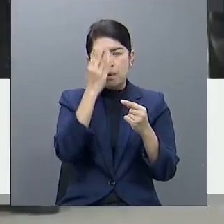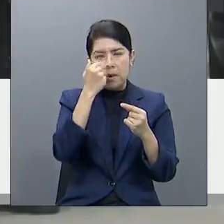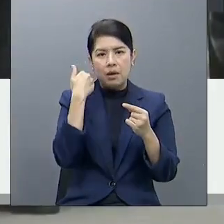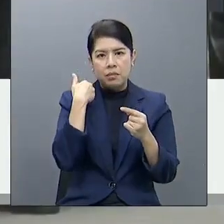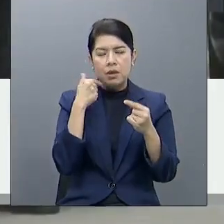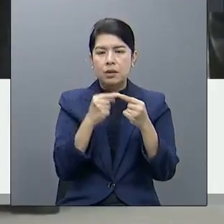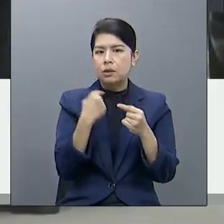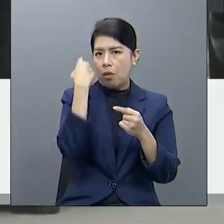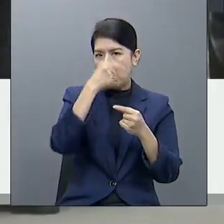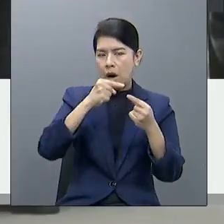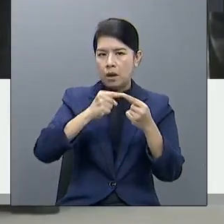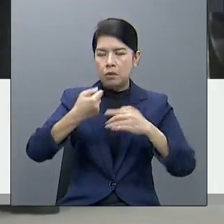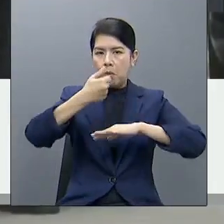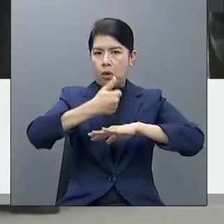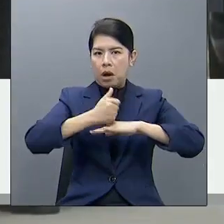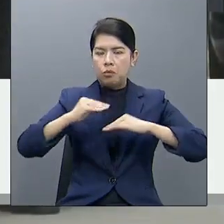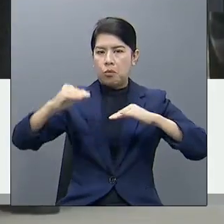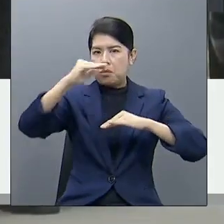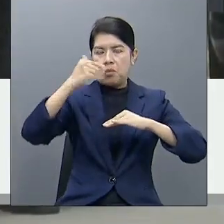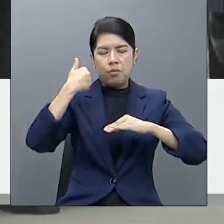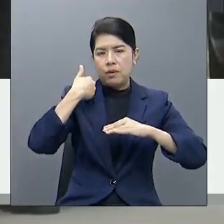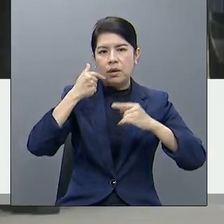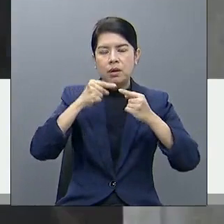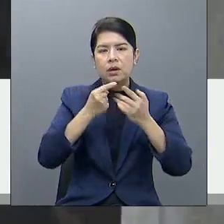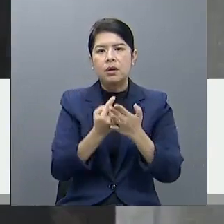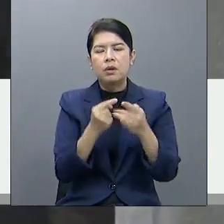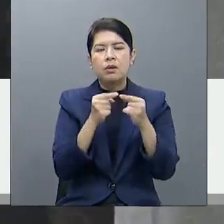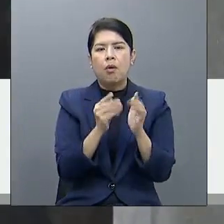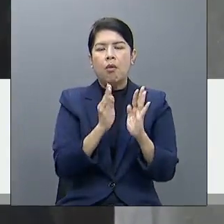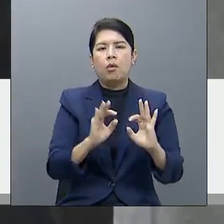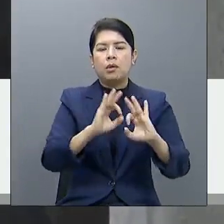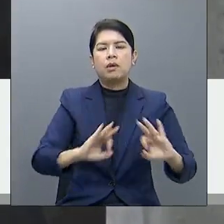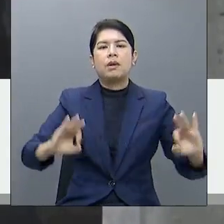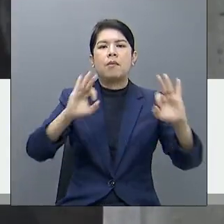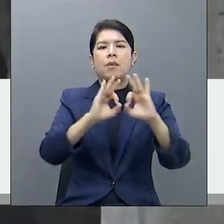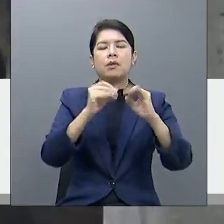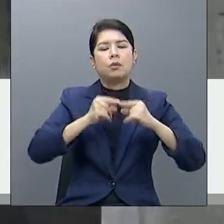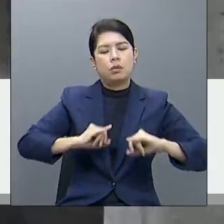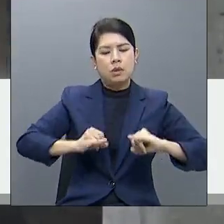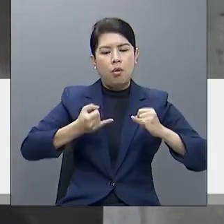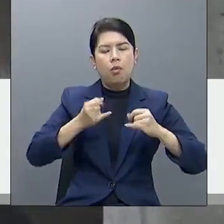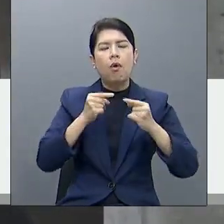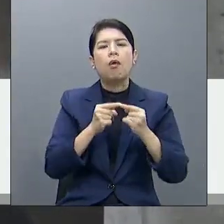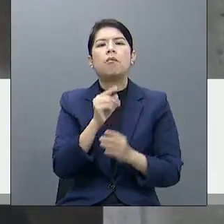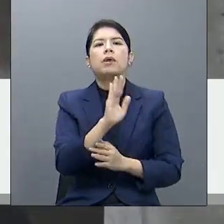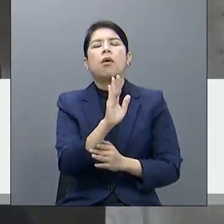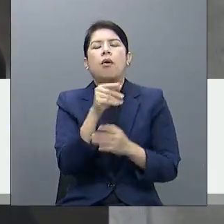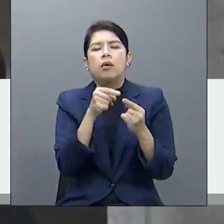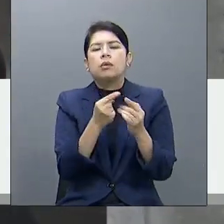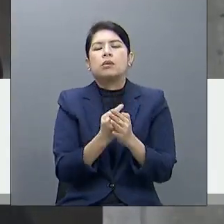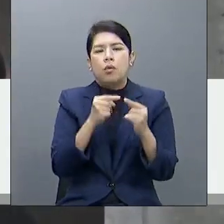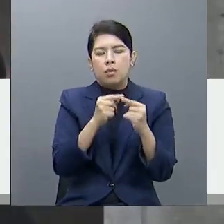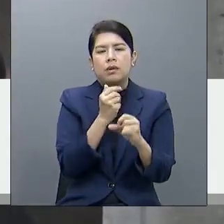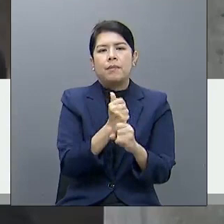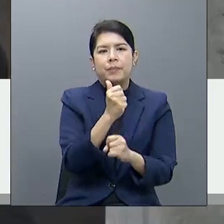ตำแหน่งระดับสูงหรือผู้ดำรงตำแหน่งระดับสูงหรือบุคคลสำคัญคนใดเป็นเจ้าของหรือครอบครองอาศัยอยู่หรือไม่ค่ะ